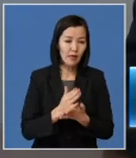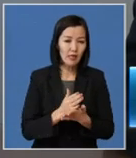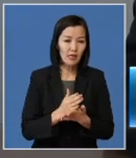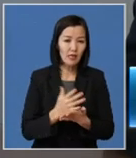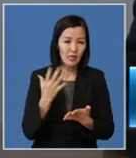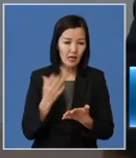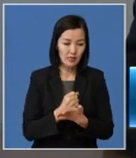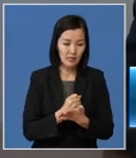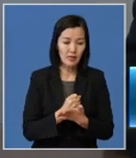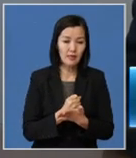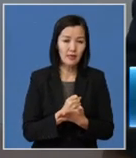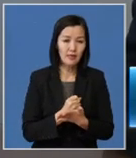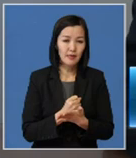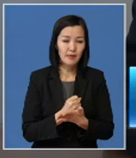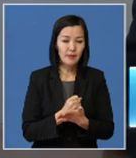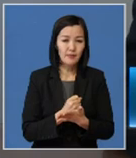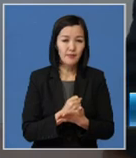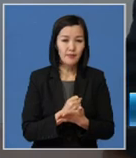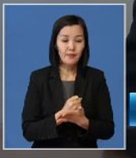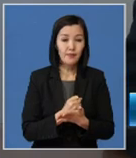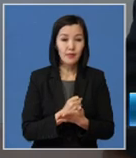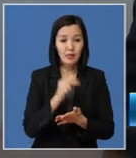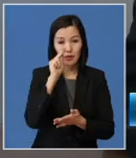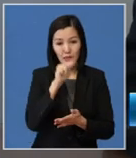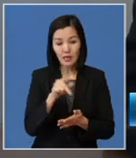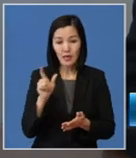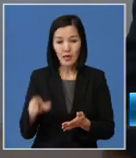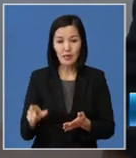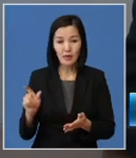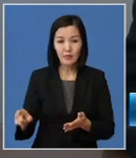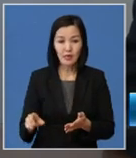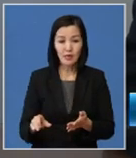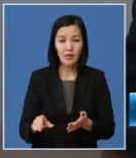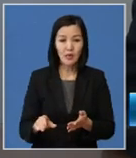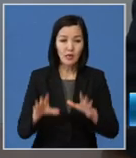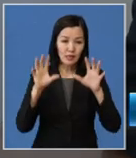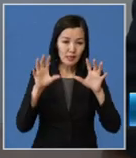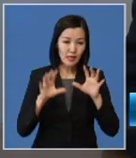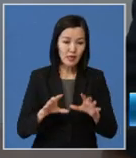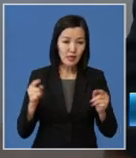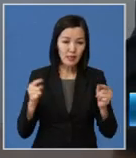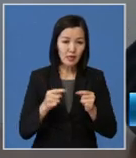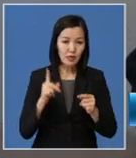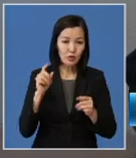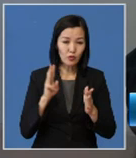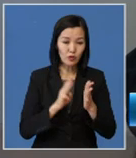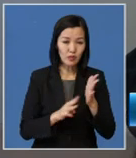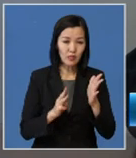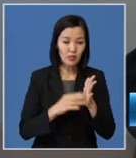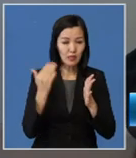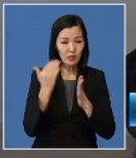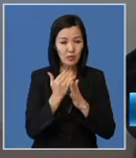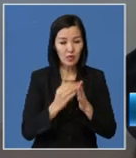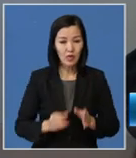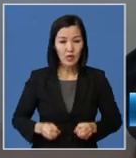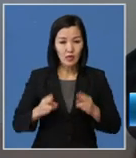қылмыс жасағандар анықталып отыр. Осы азаматтарға осы бойынша қылмыстық кодексінің 188 бабының талаптарына сәйкес қылмыстық іс